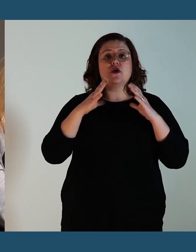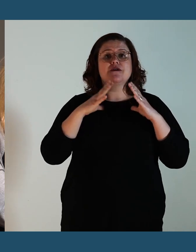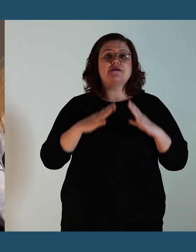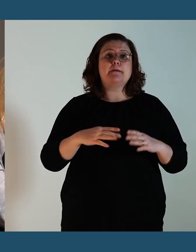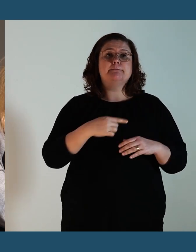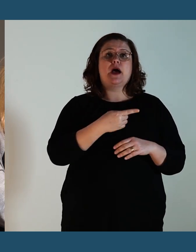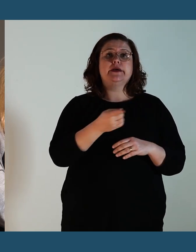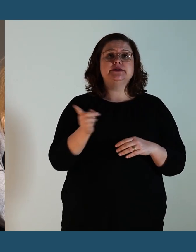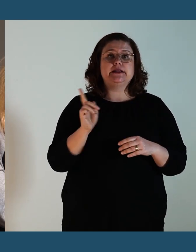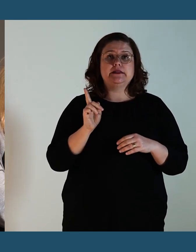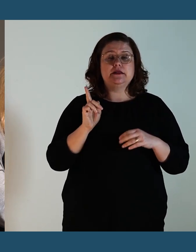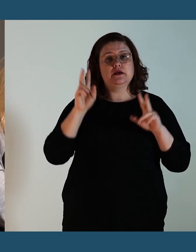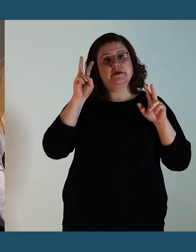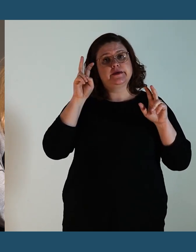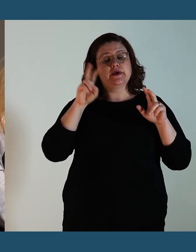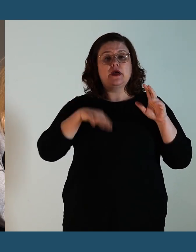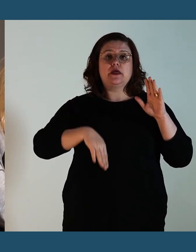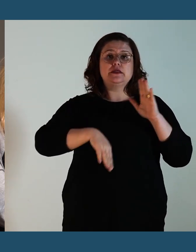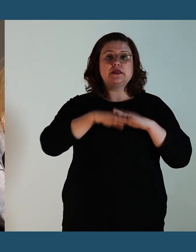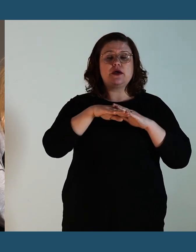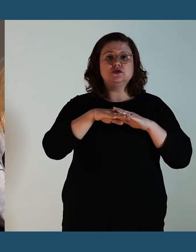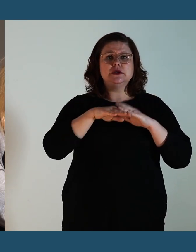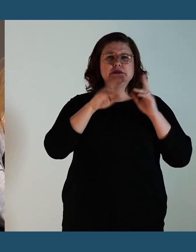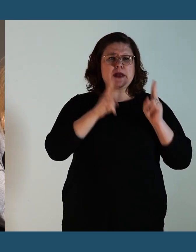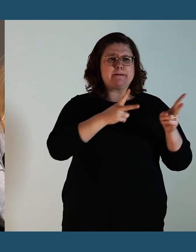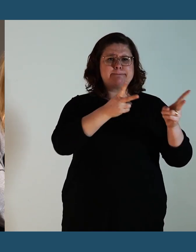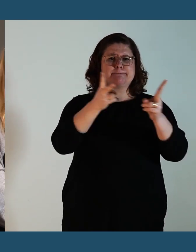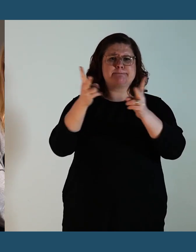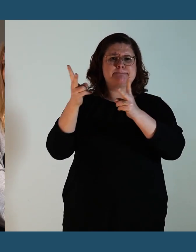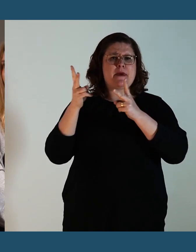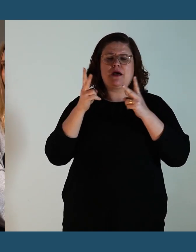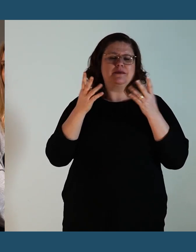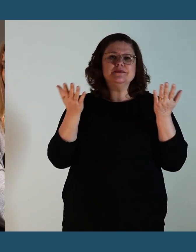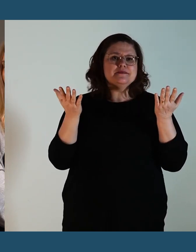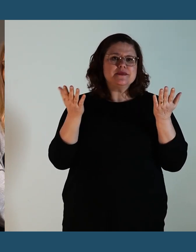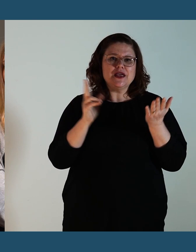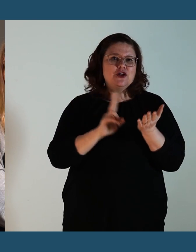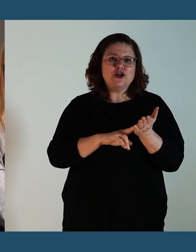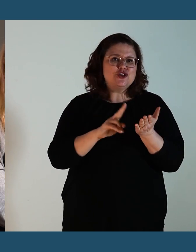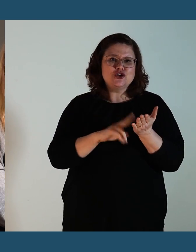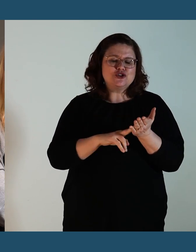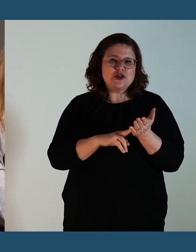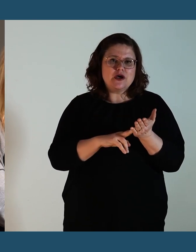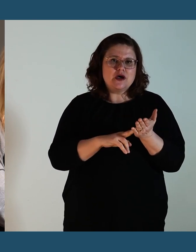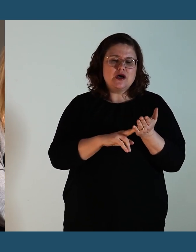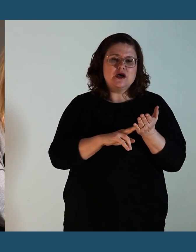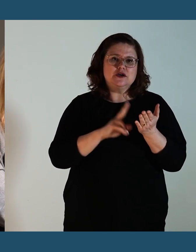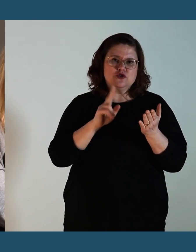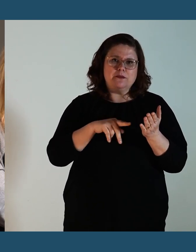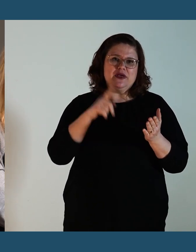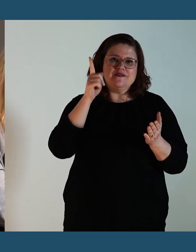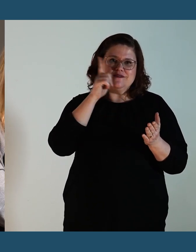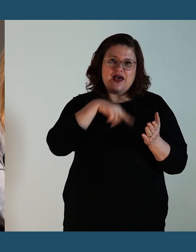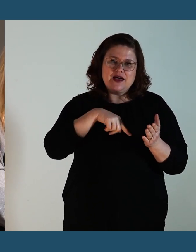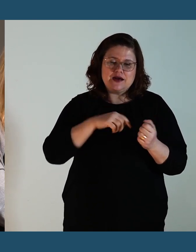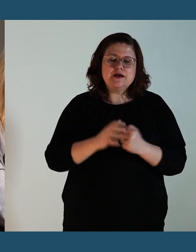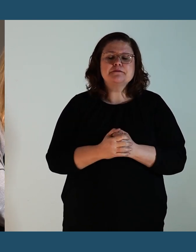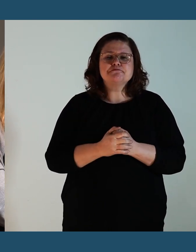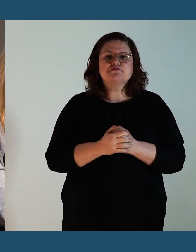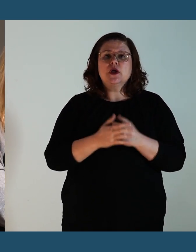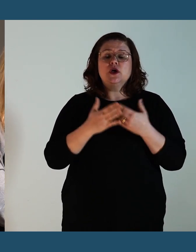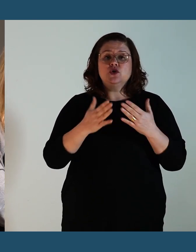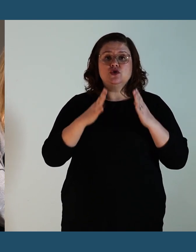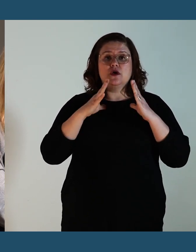vammaisista ikään kuin se olisi täysin tämmöinen niin kuin homogeeninen ryhmä. Ja sehän on niin kuin tosi suuri virhe. Ja nyt, koska